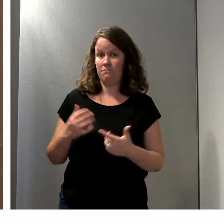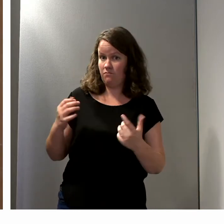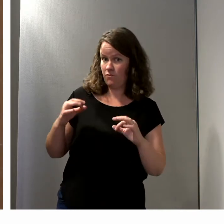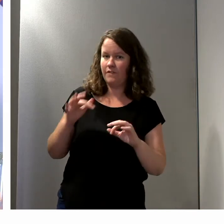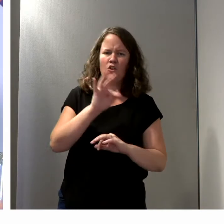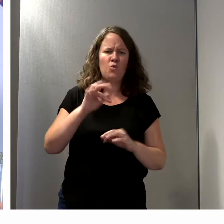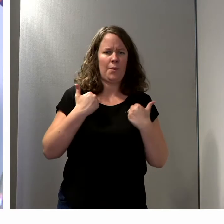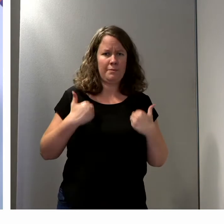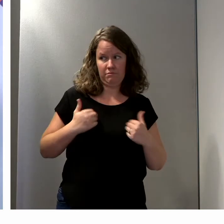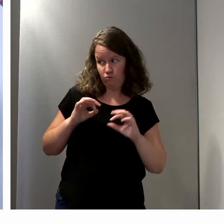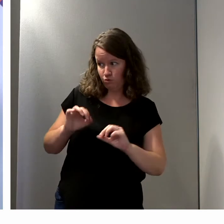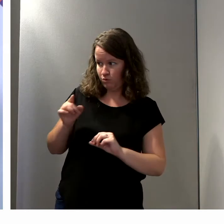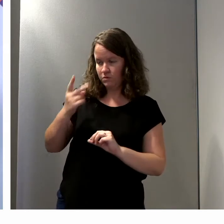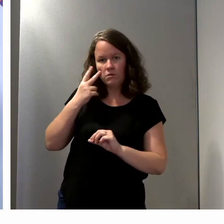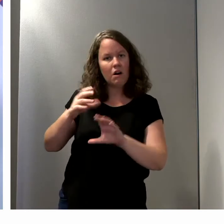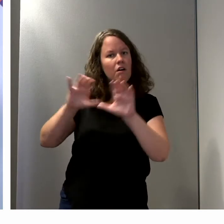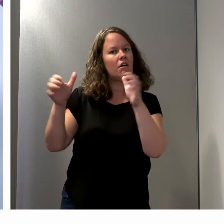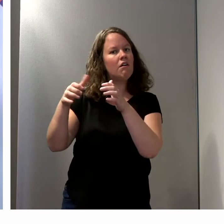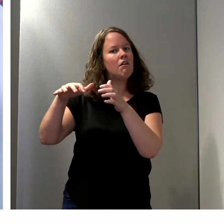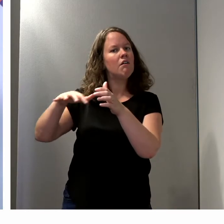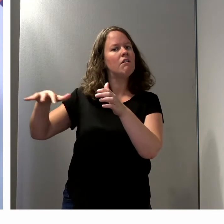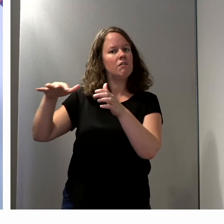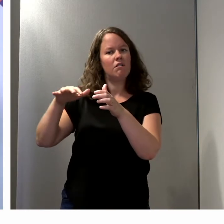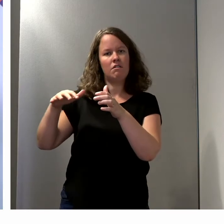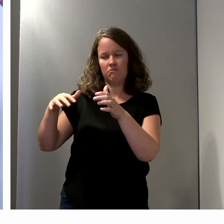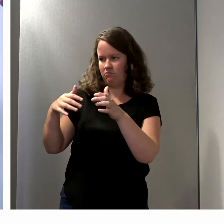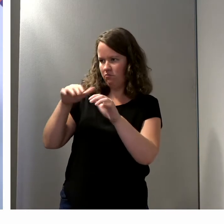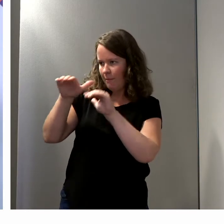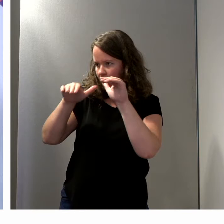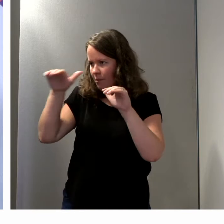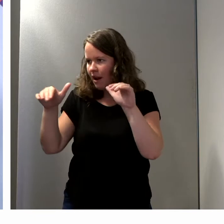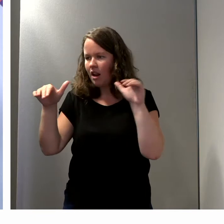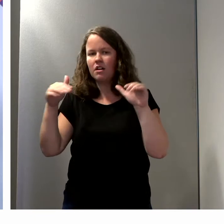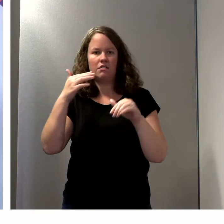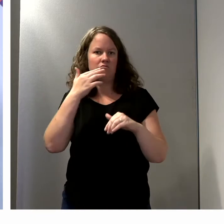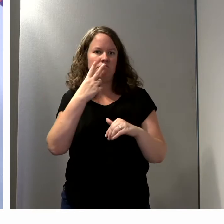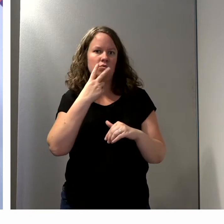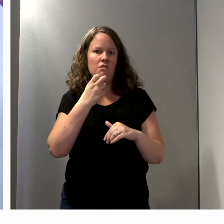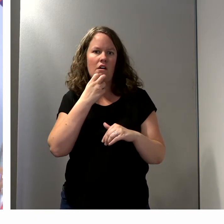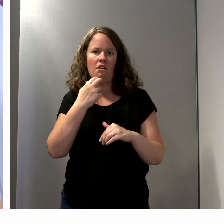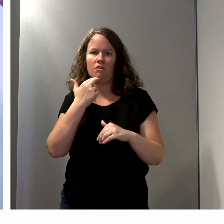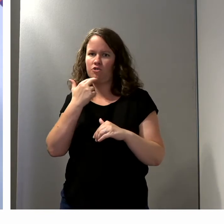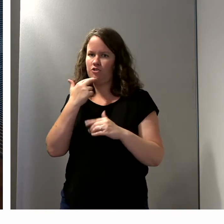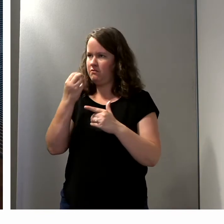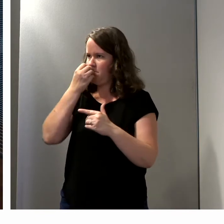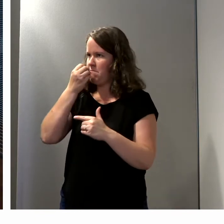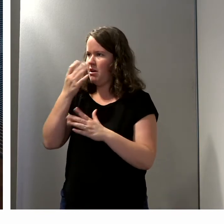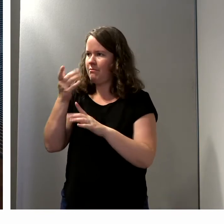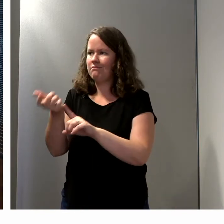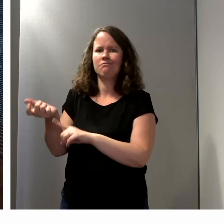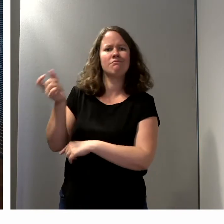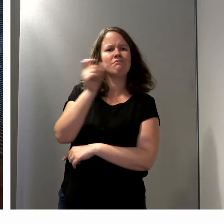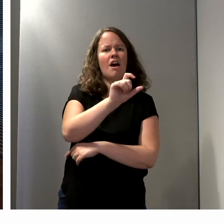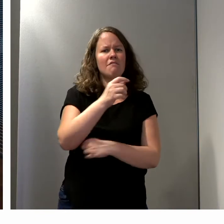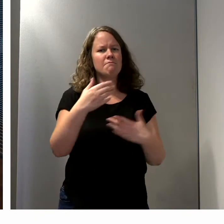DINUM, cette envie du coup de solliciter les usagers. Je me tourne maintenant vers Maya Ngo qui est avec nous